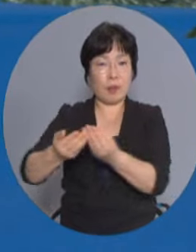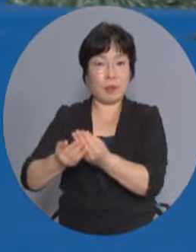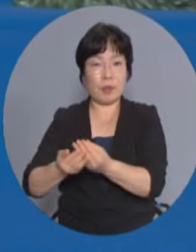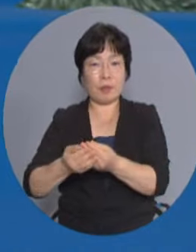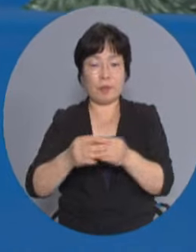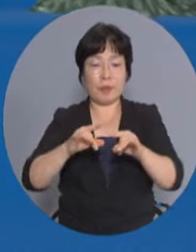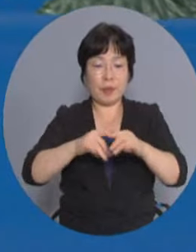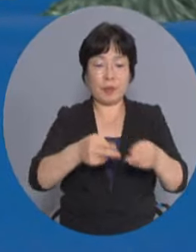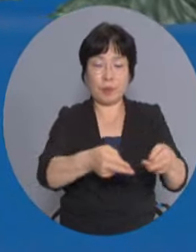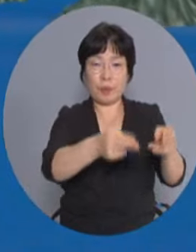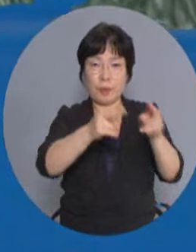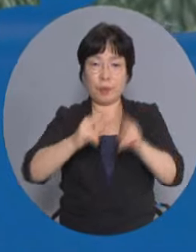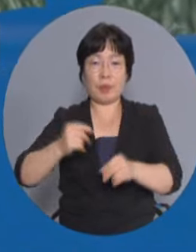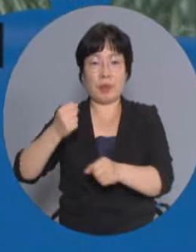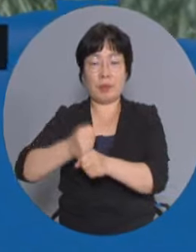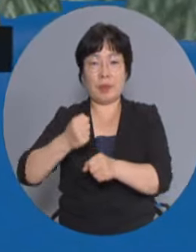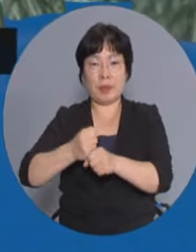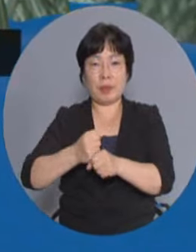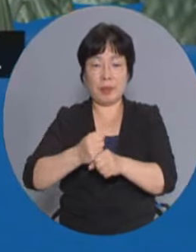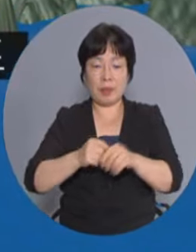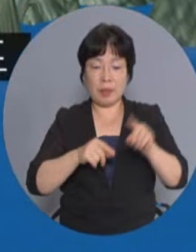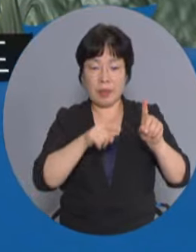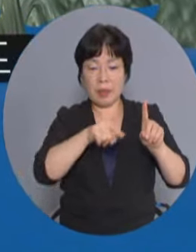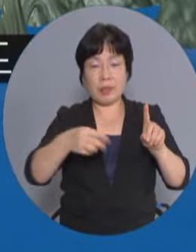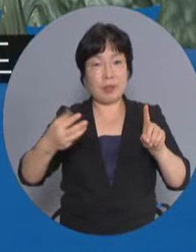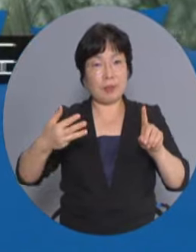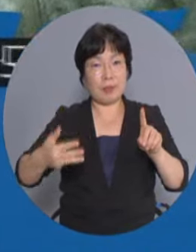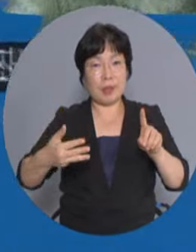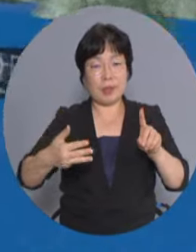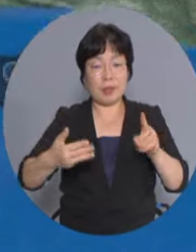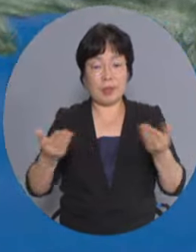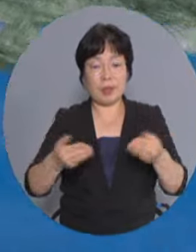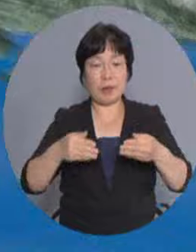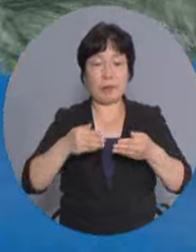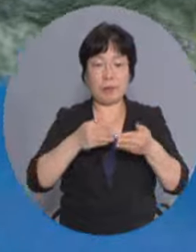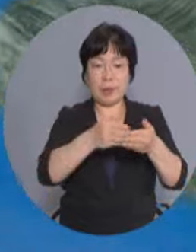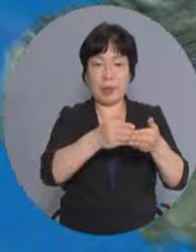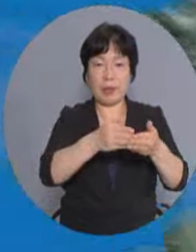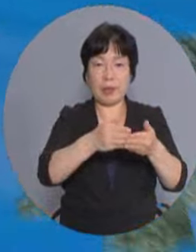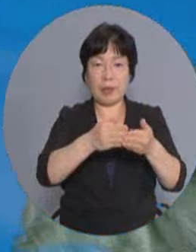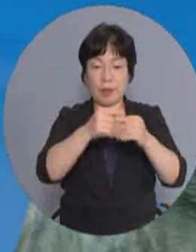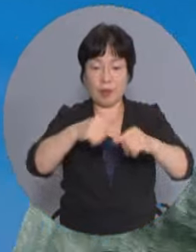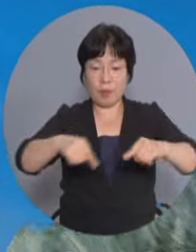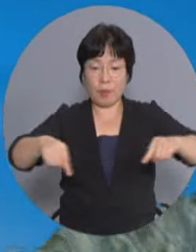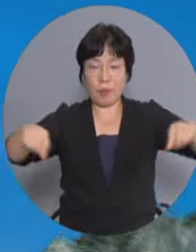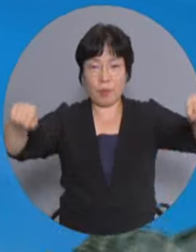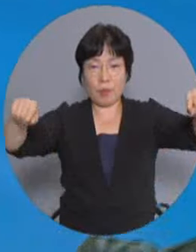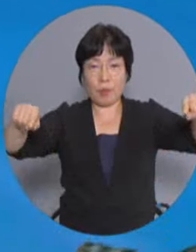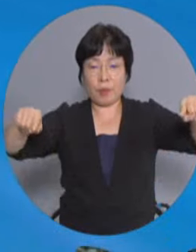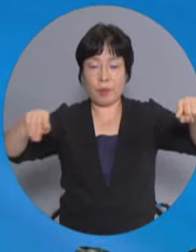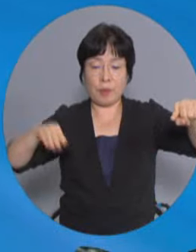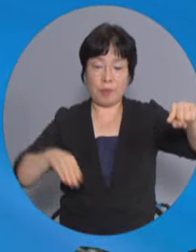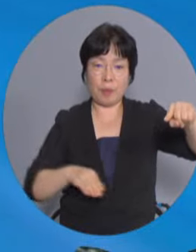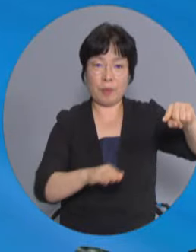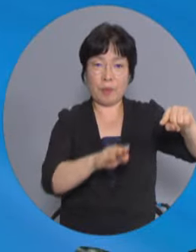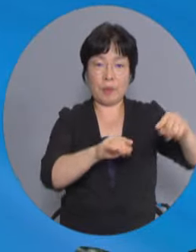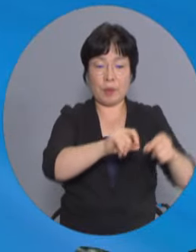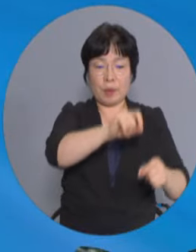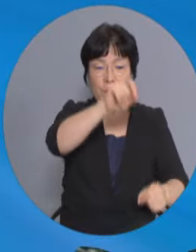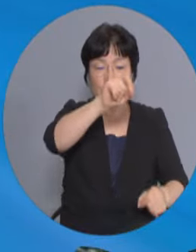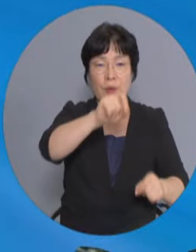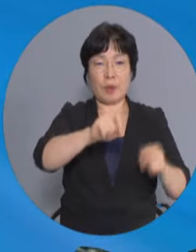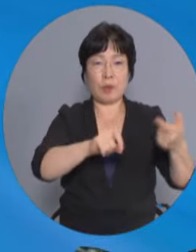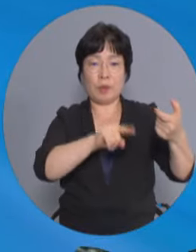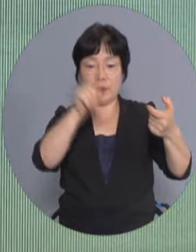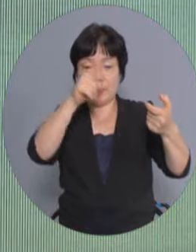송전 설로 공사 중 지름 1.8cm 작업용 철선이 해수면 60m 높이에서 15m